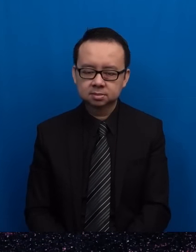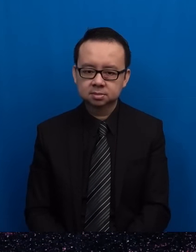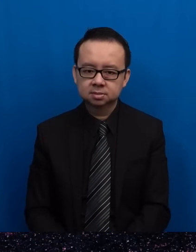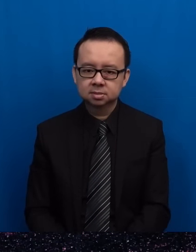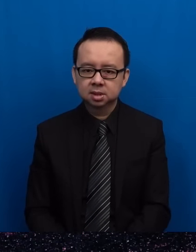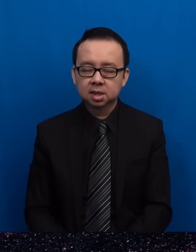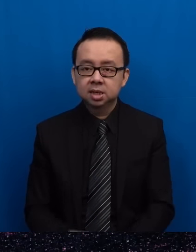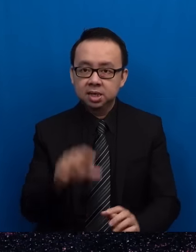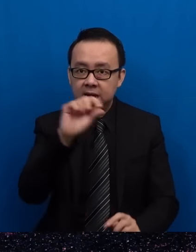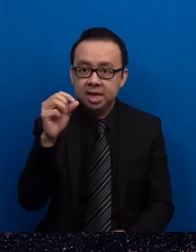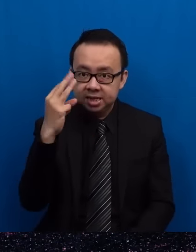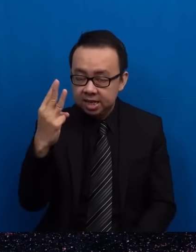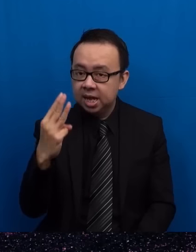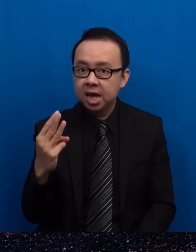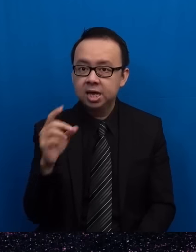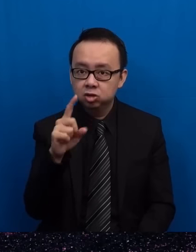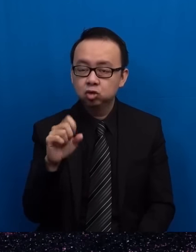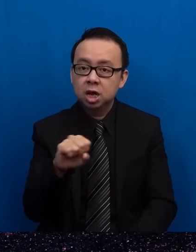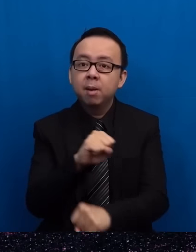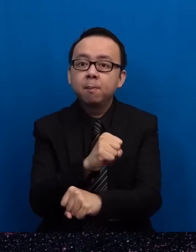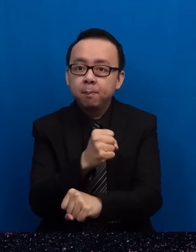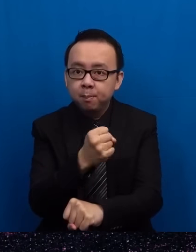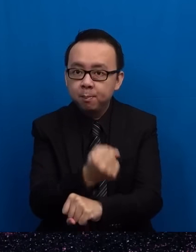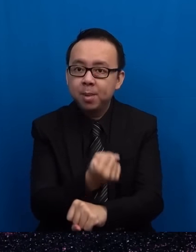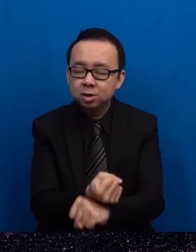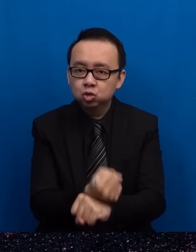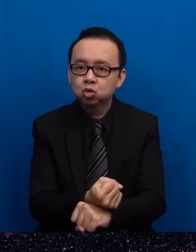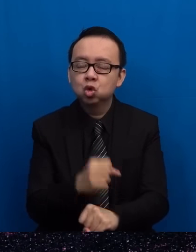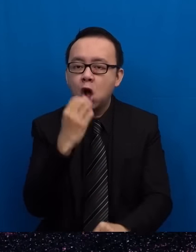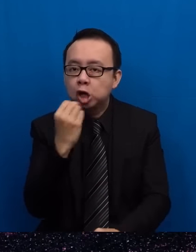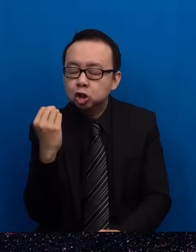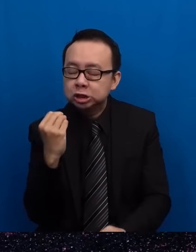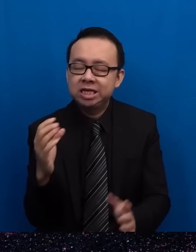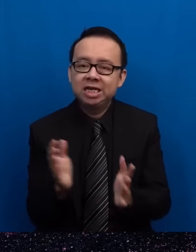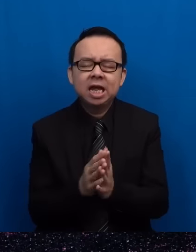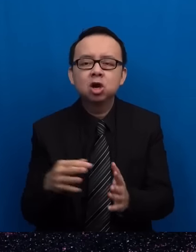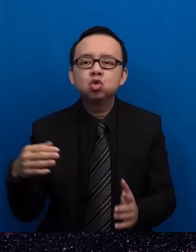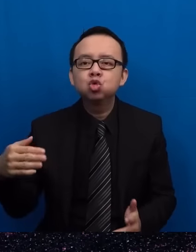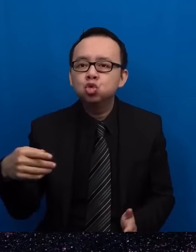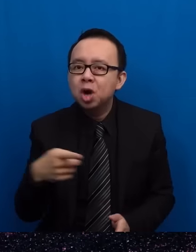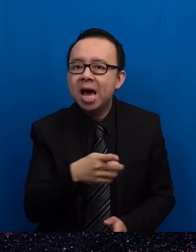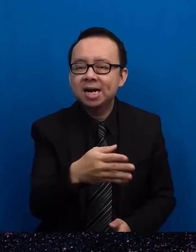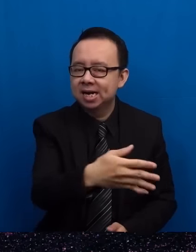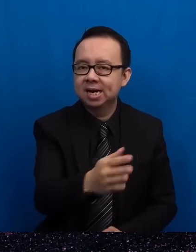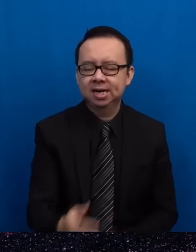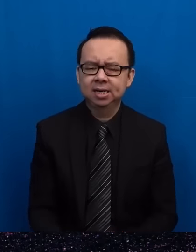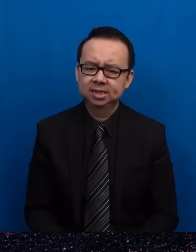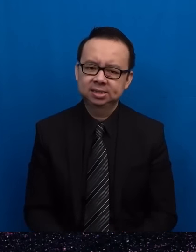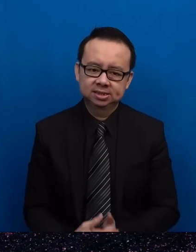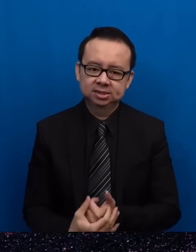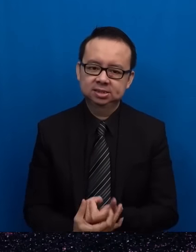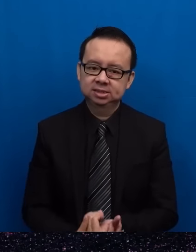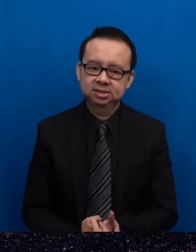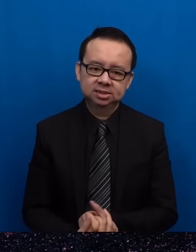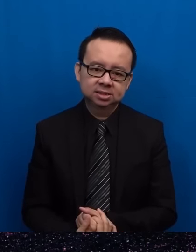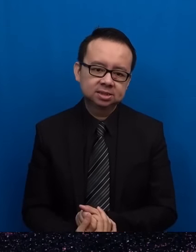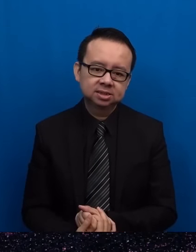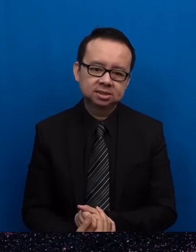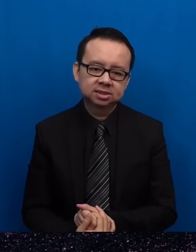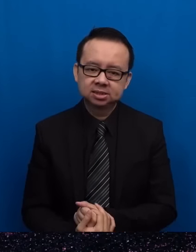kalau shoot ya. Batu, kertas, gunting. Ini ada 3 juga. Tapi batu, roti, dan